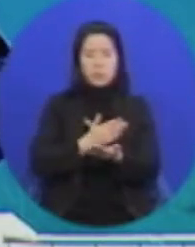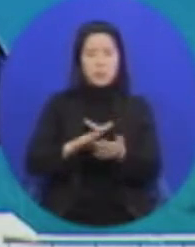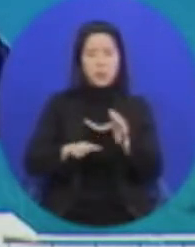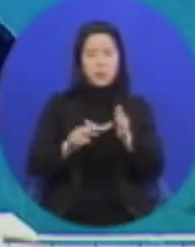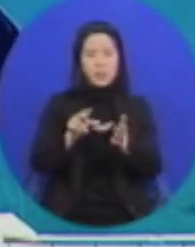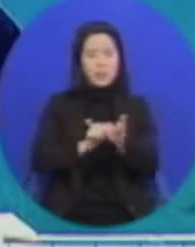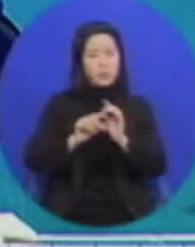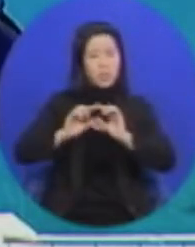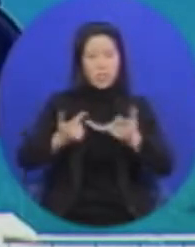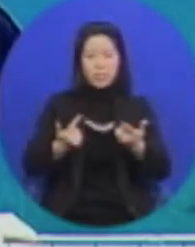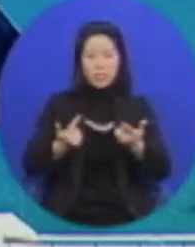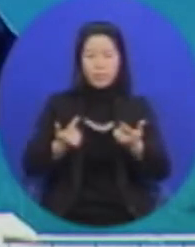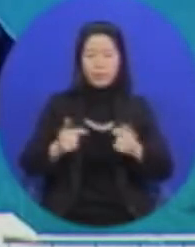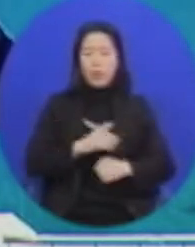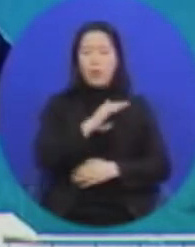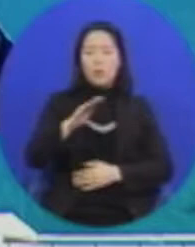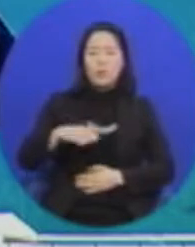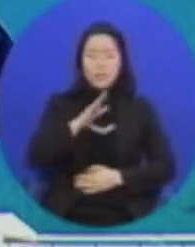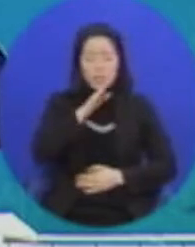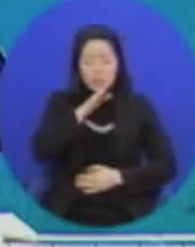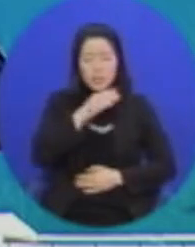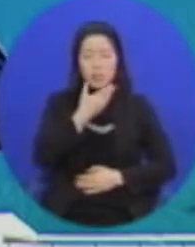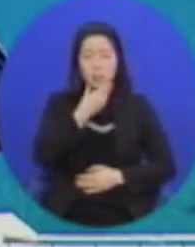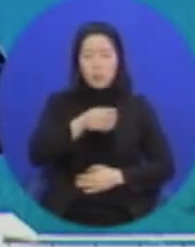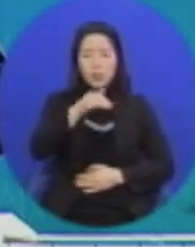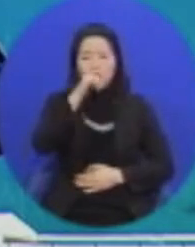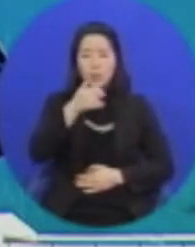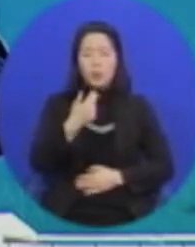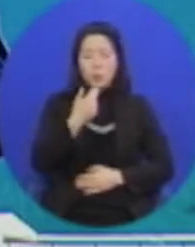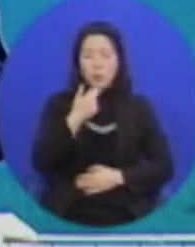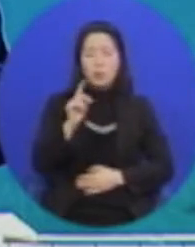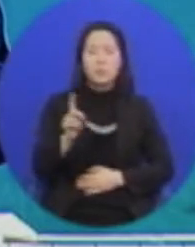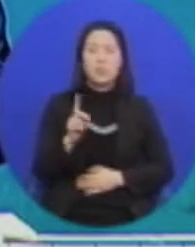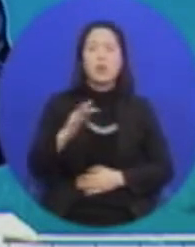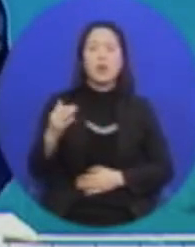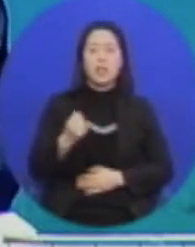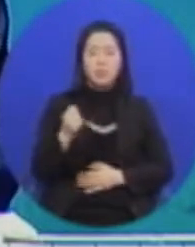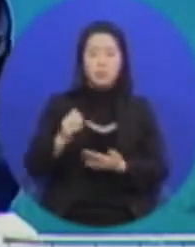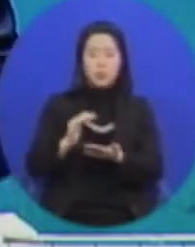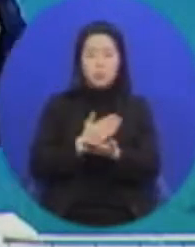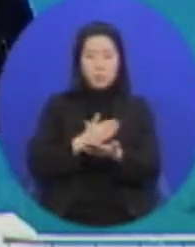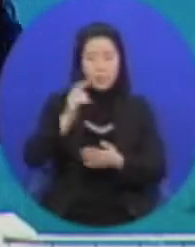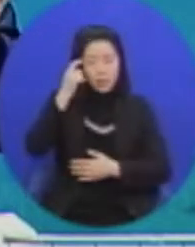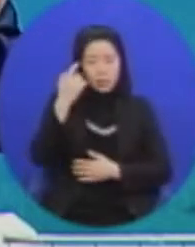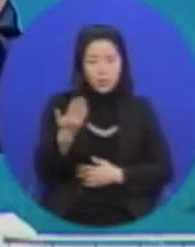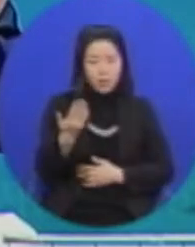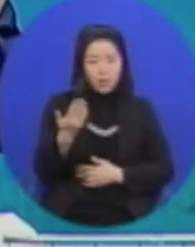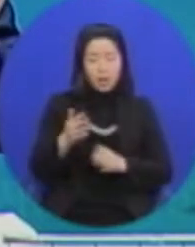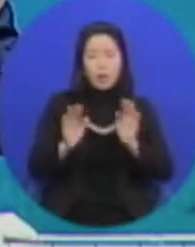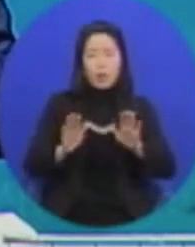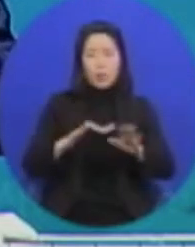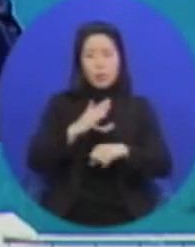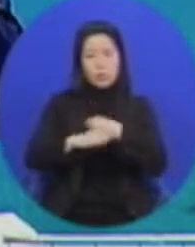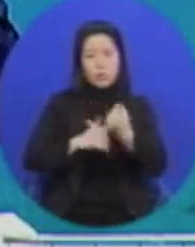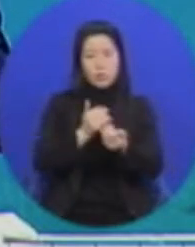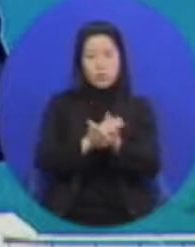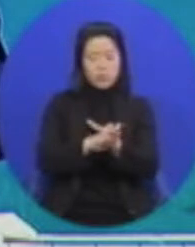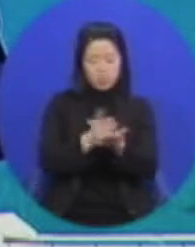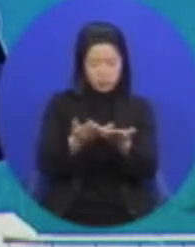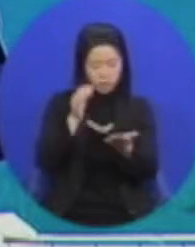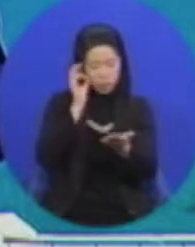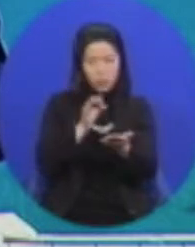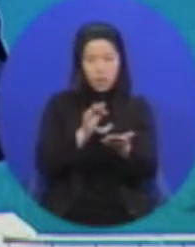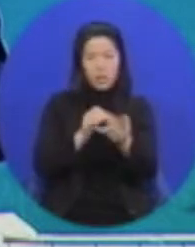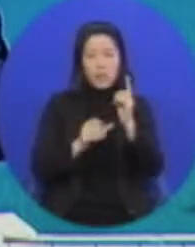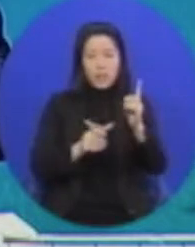우리가 진짜 보기 있고 없고는 못으로 판단 하는가 하는 것을 오늘 성경이 보여주고 있어요 1절 2절에